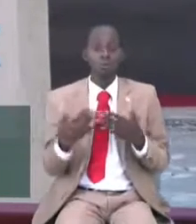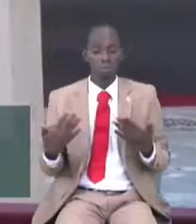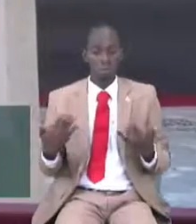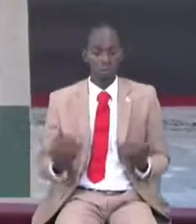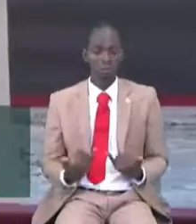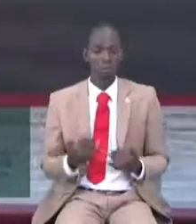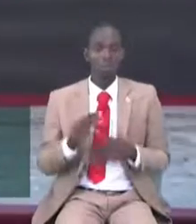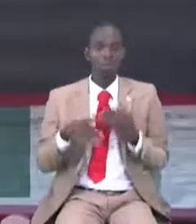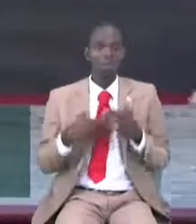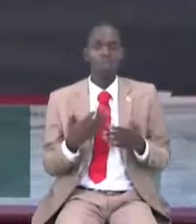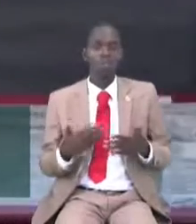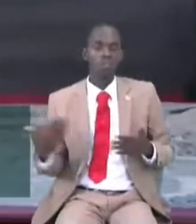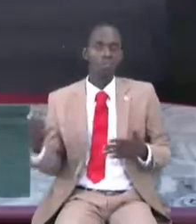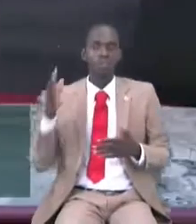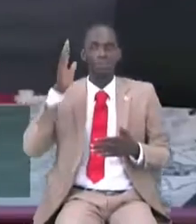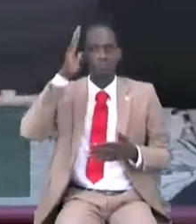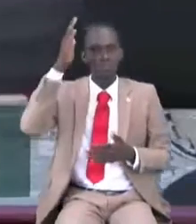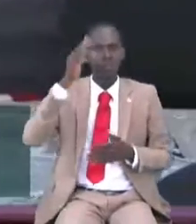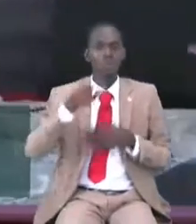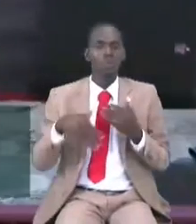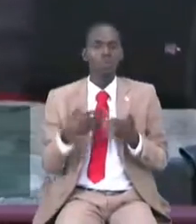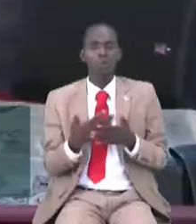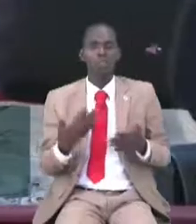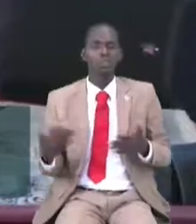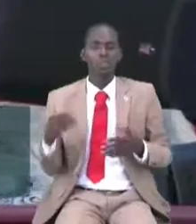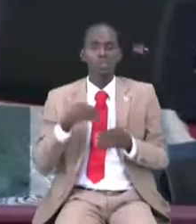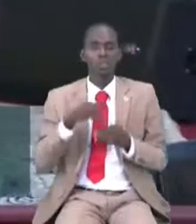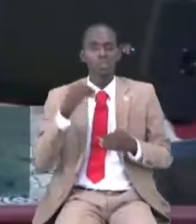choses dans la pensée, toutes choses dans le cœur.